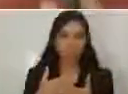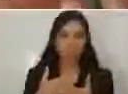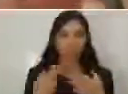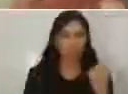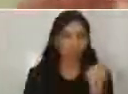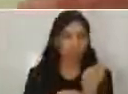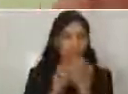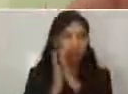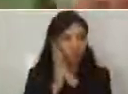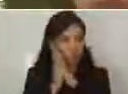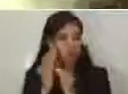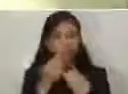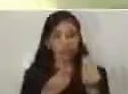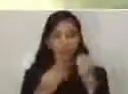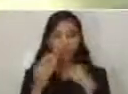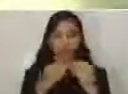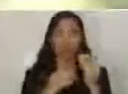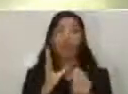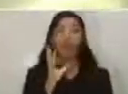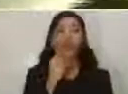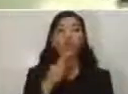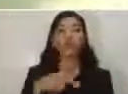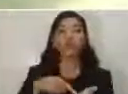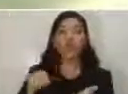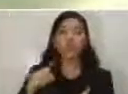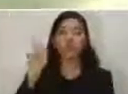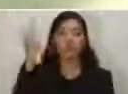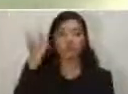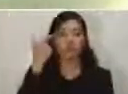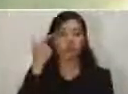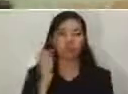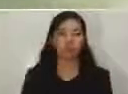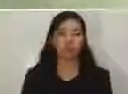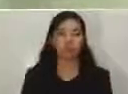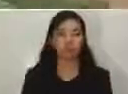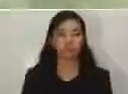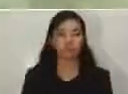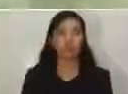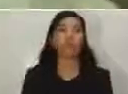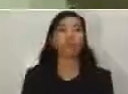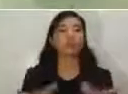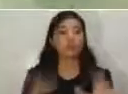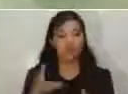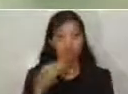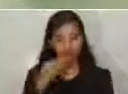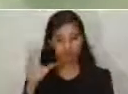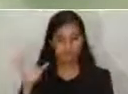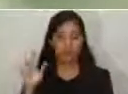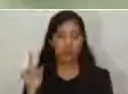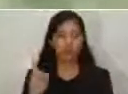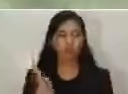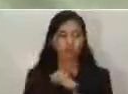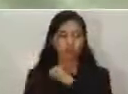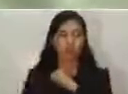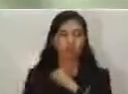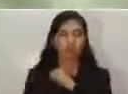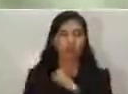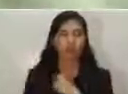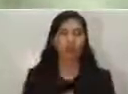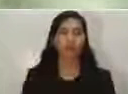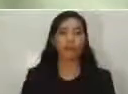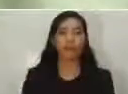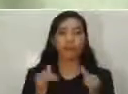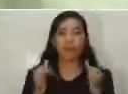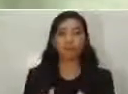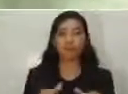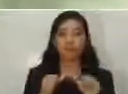ID ng balik probinsya bagong pag-asa program. Sa ngayon, sumasa ilalim na sila sa orientation kung ano nga yung mga